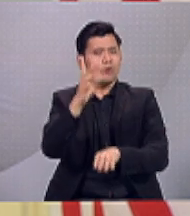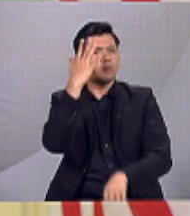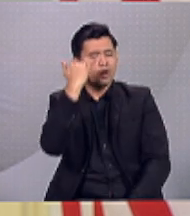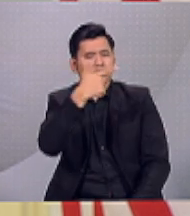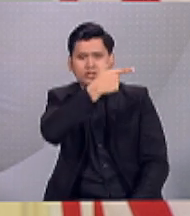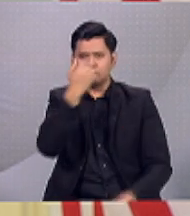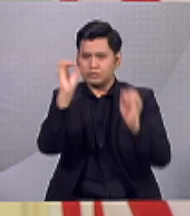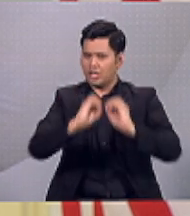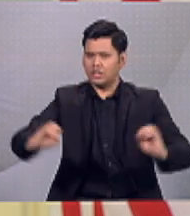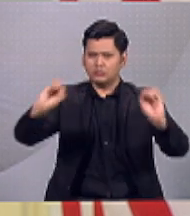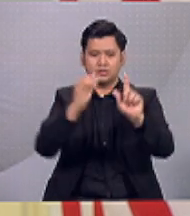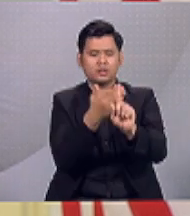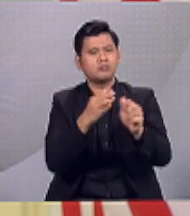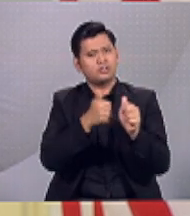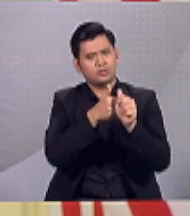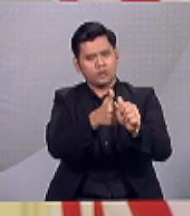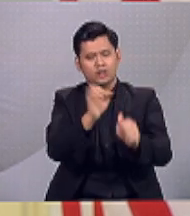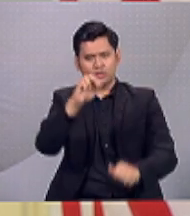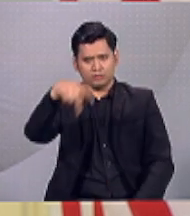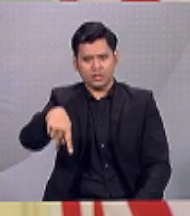SOP, manakala